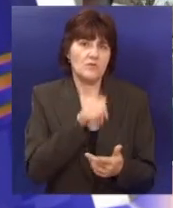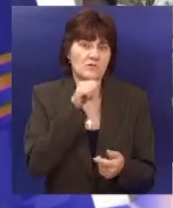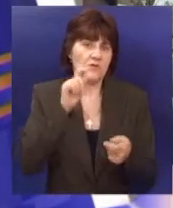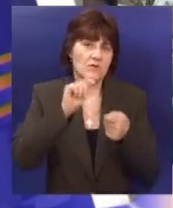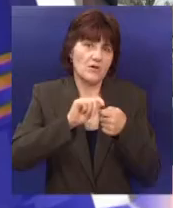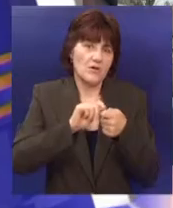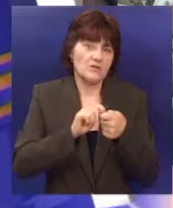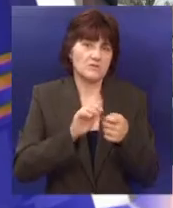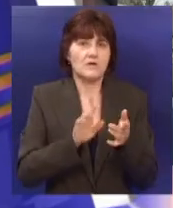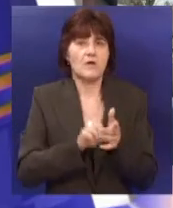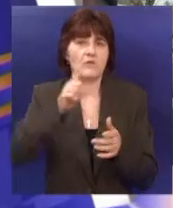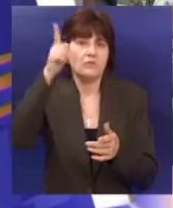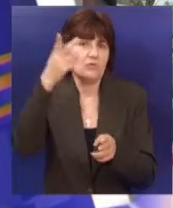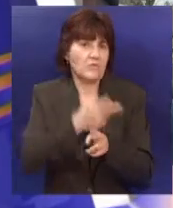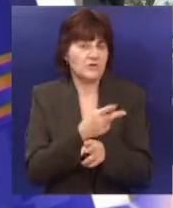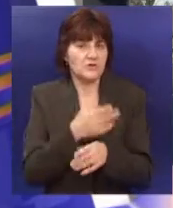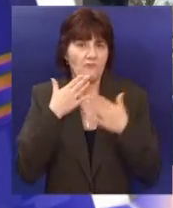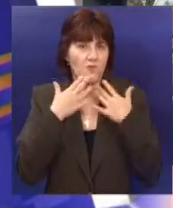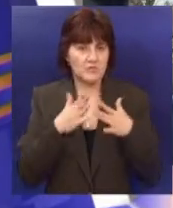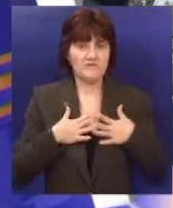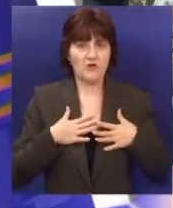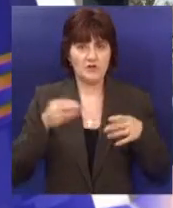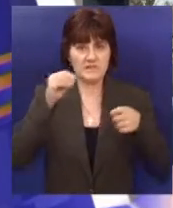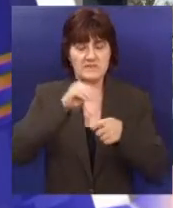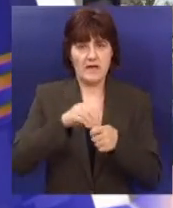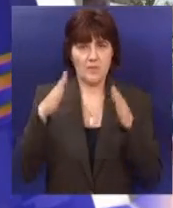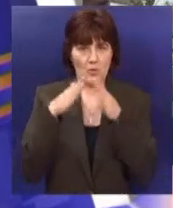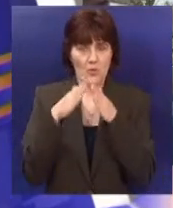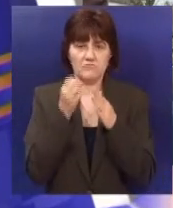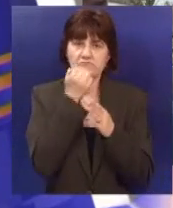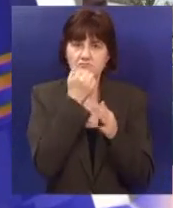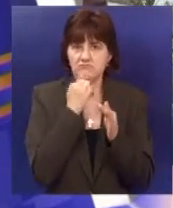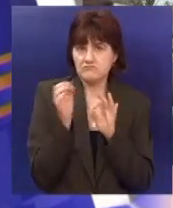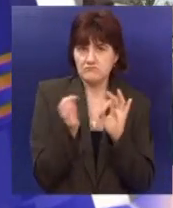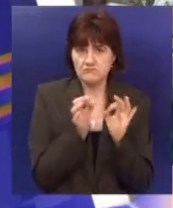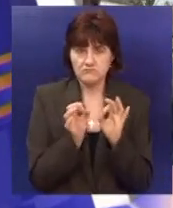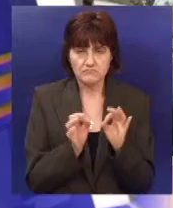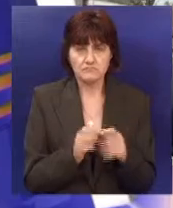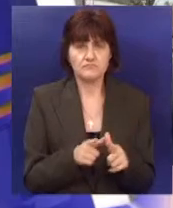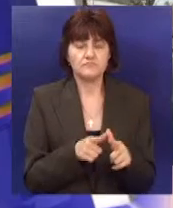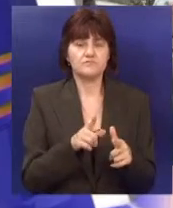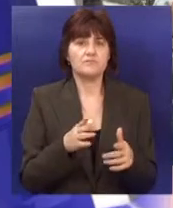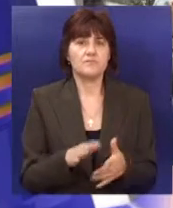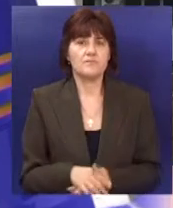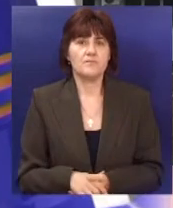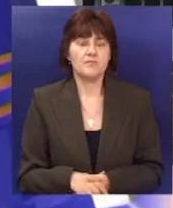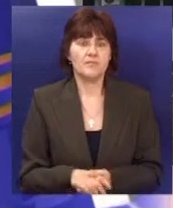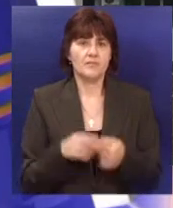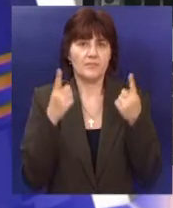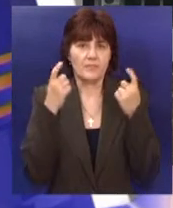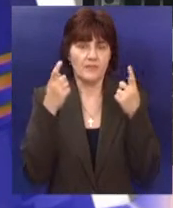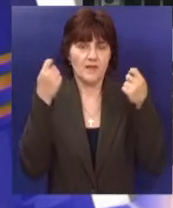projekat poput nekoliko zemalja Evrope koji su uspeli svoje stambene zgrade, stambene kuće u potpunosti energetske obnove zahvaljujući